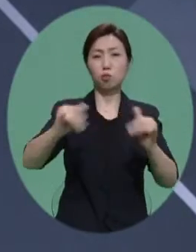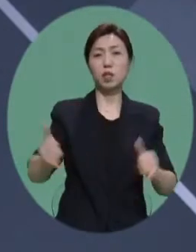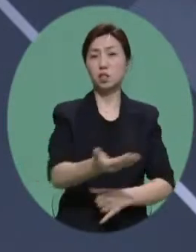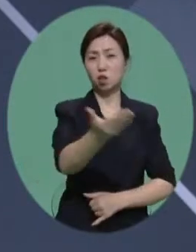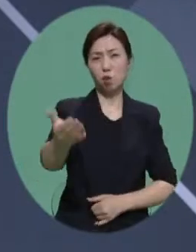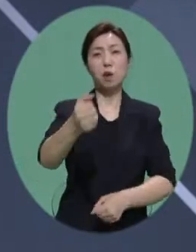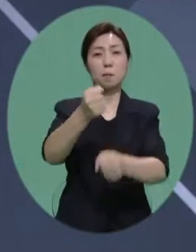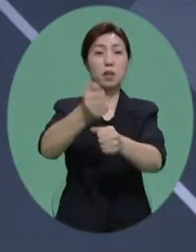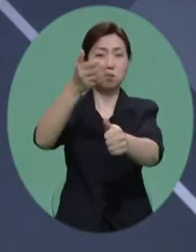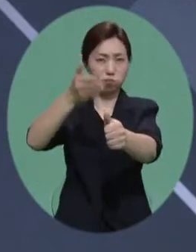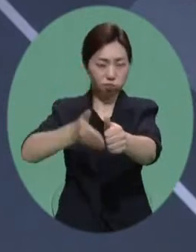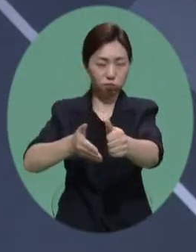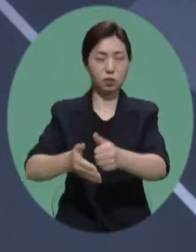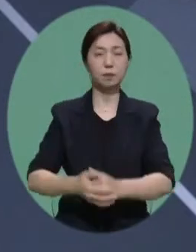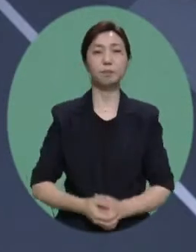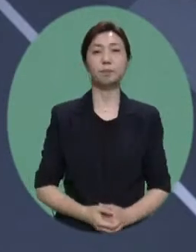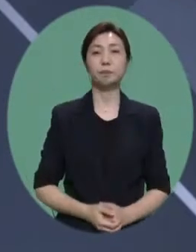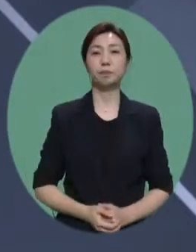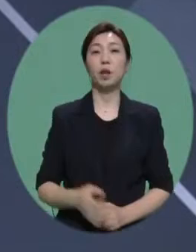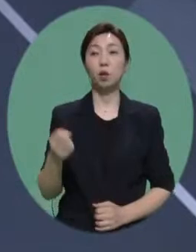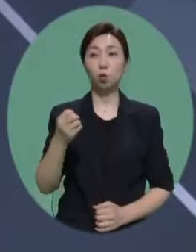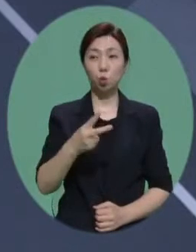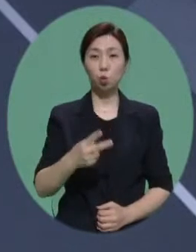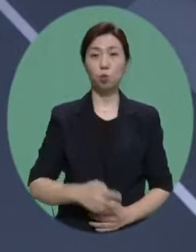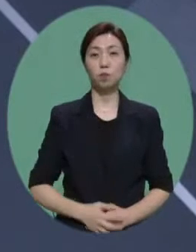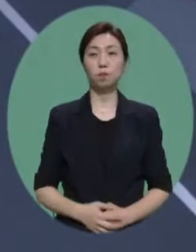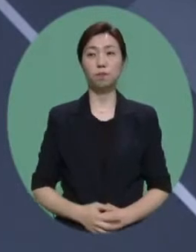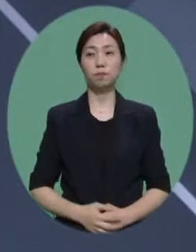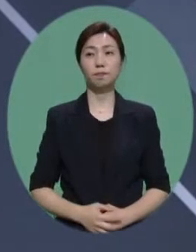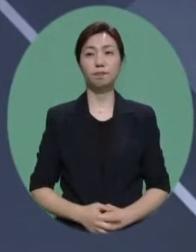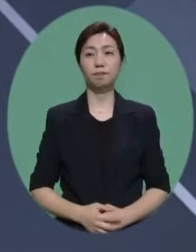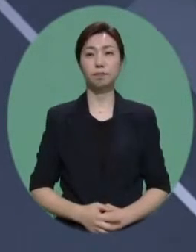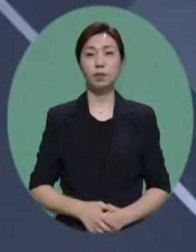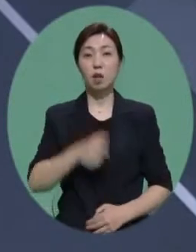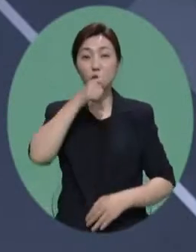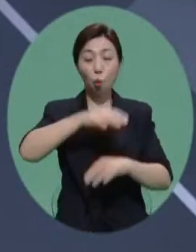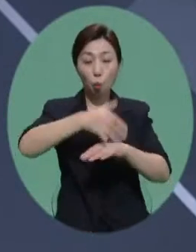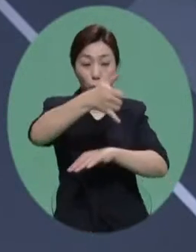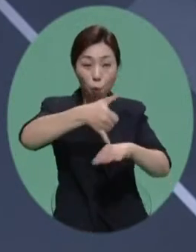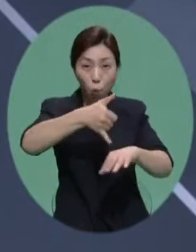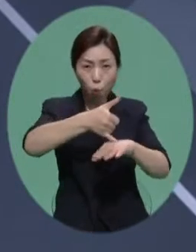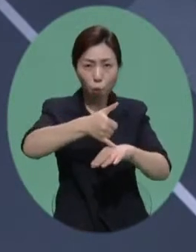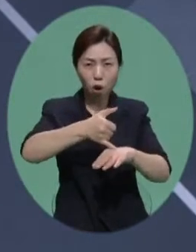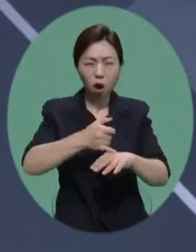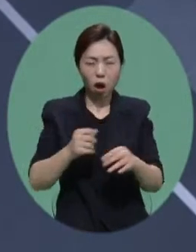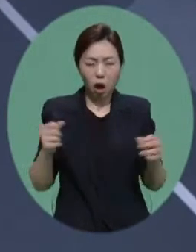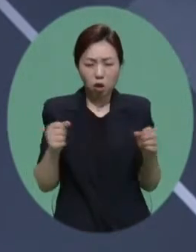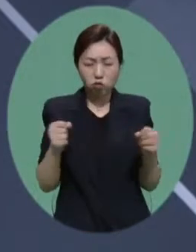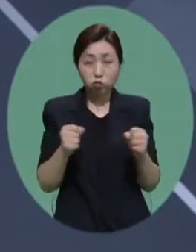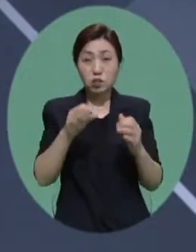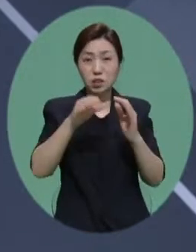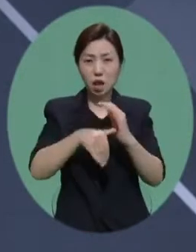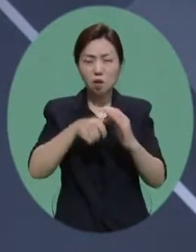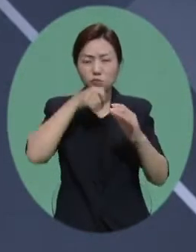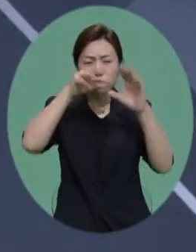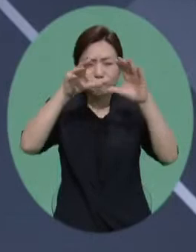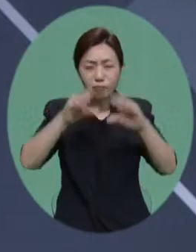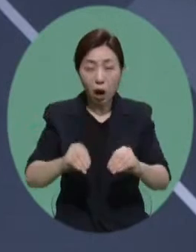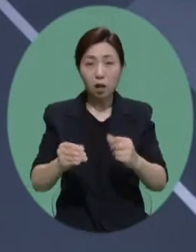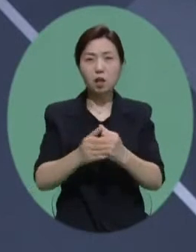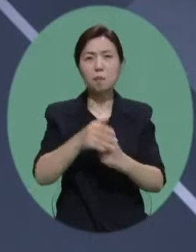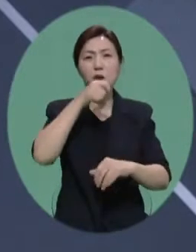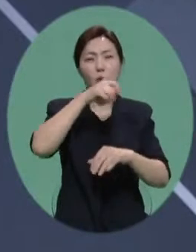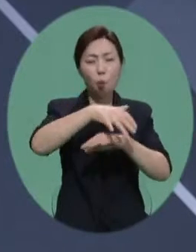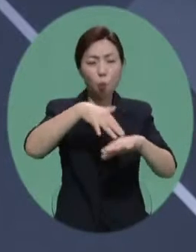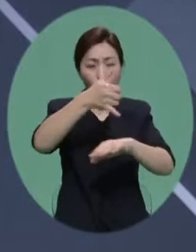바랍니다 그리고 지금 너 농촌은 겨울 가뭄 때문에 농사 준비를 거의 못하고 계시다고